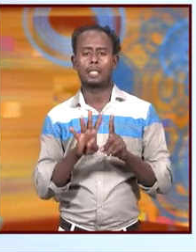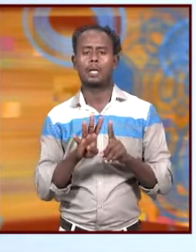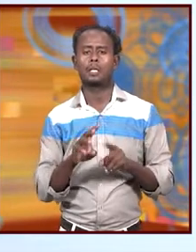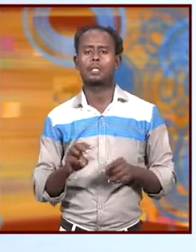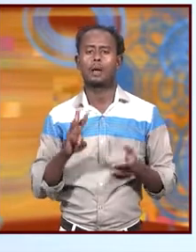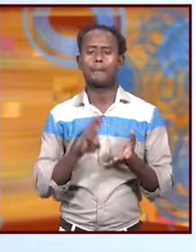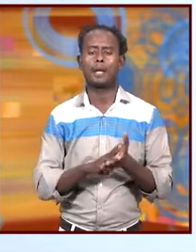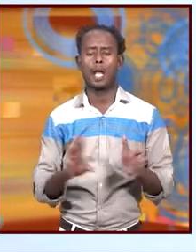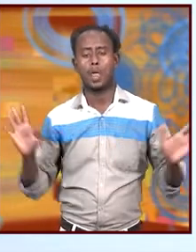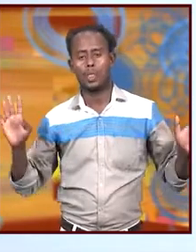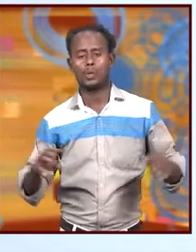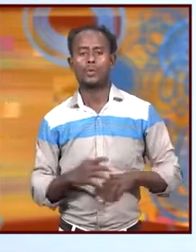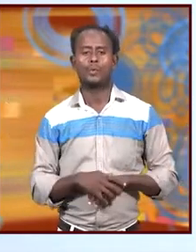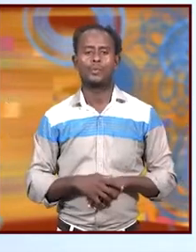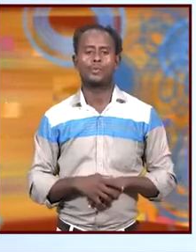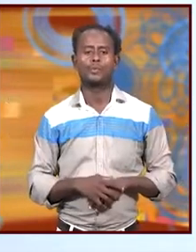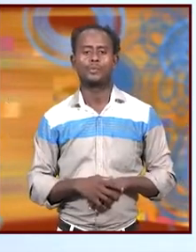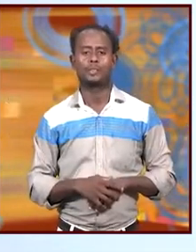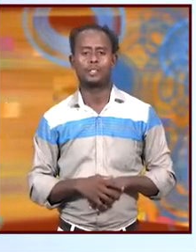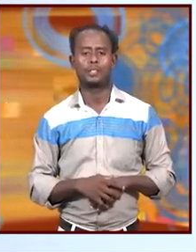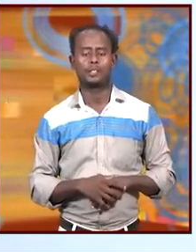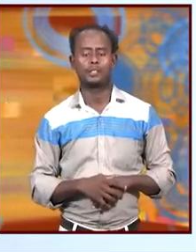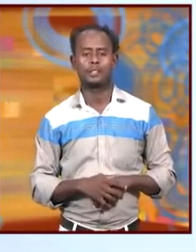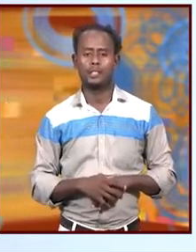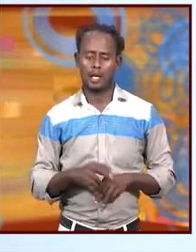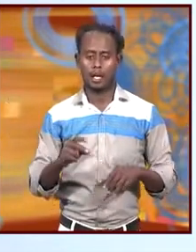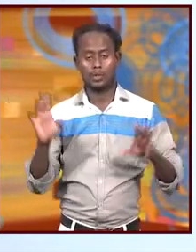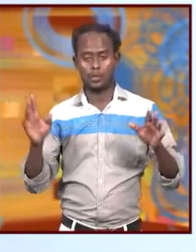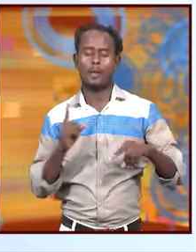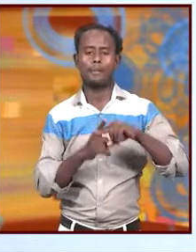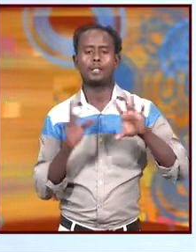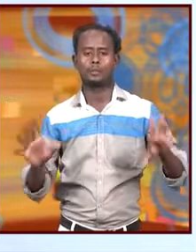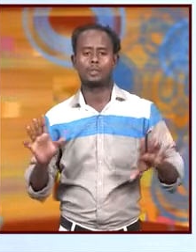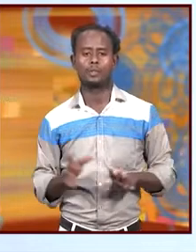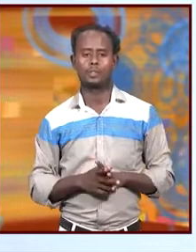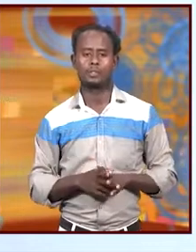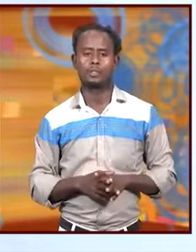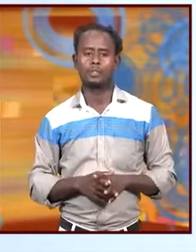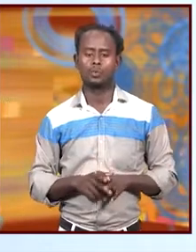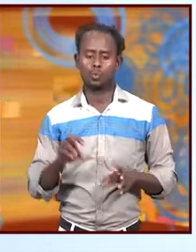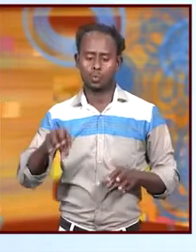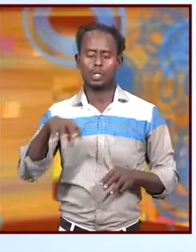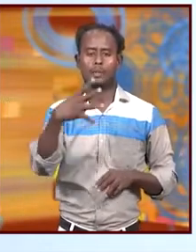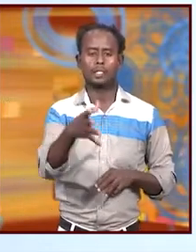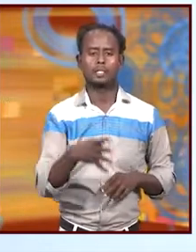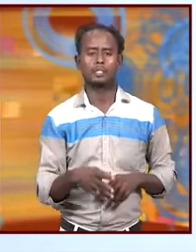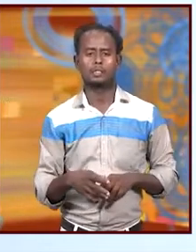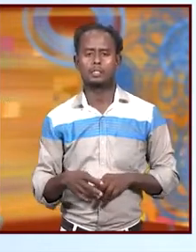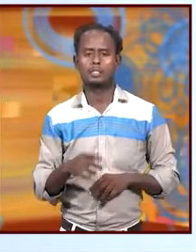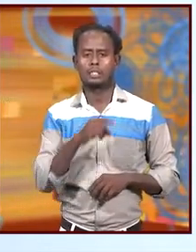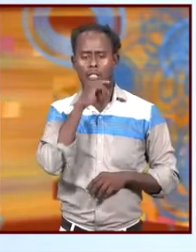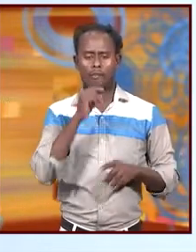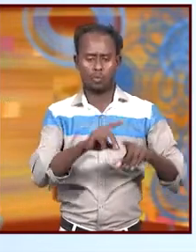14 மீட்டர் அதிகம். அதிகம் என்பதால் நாம் ப்ளஸ் குறியிடுகின்றோம். மற்றும் கொடுக்கப்பட்டது செவ்வக